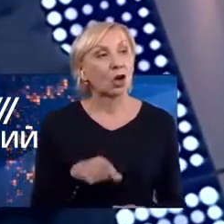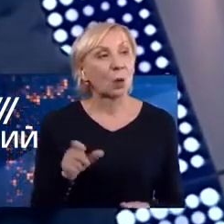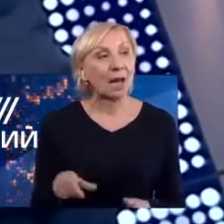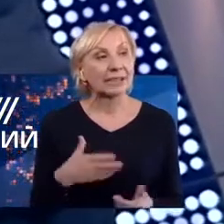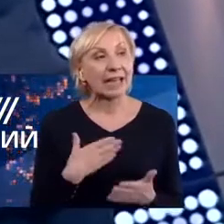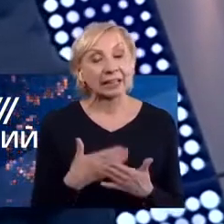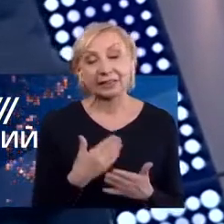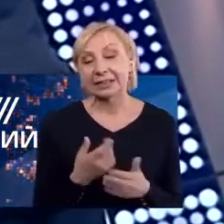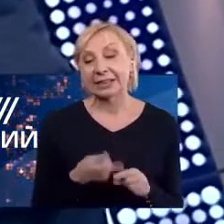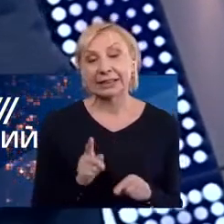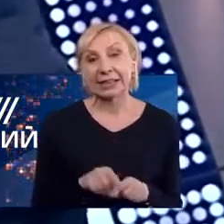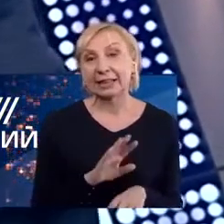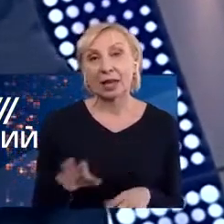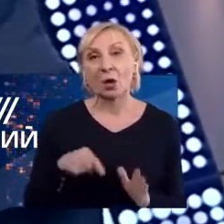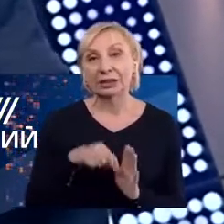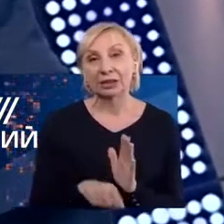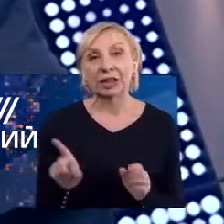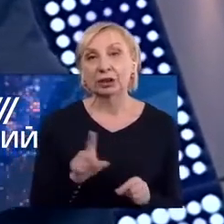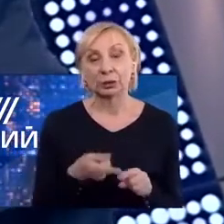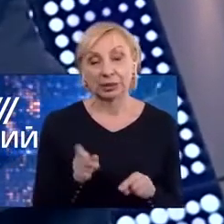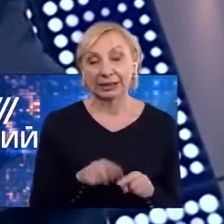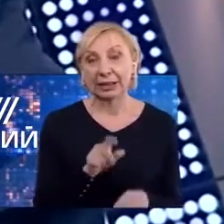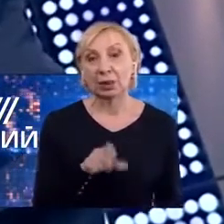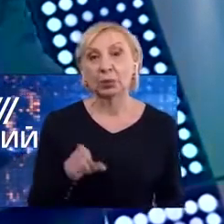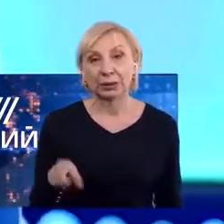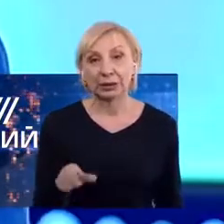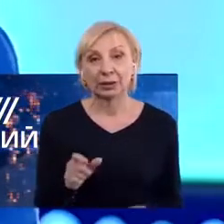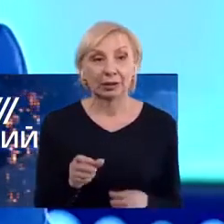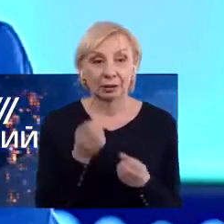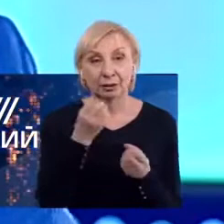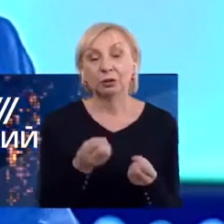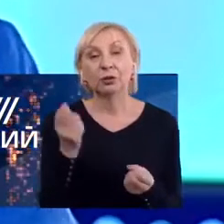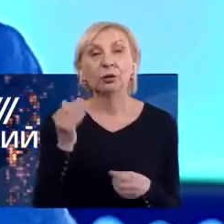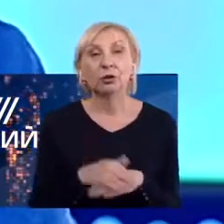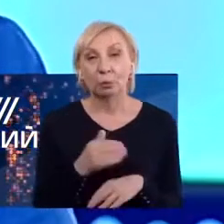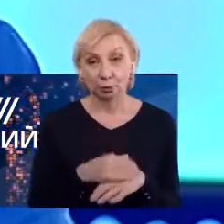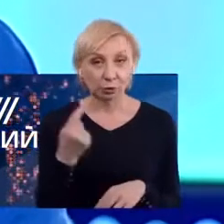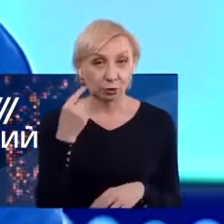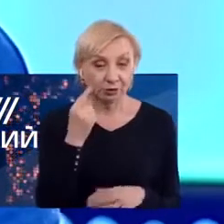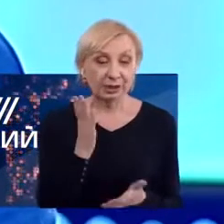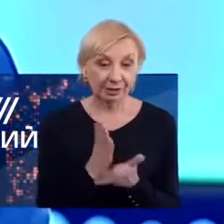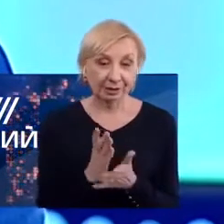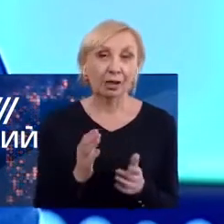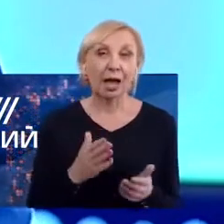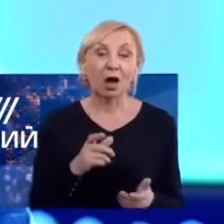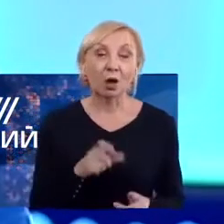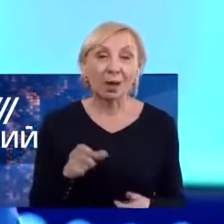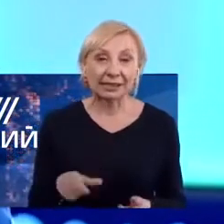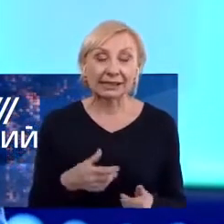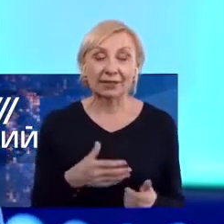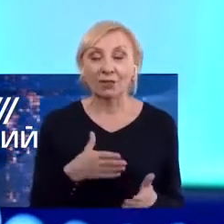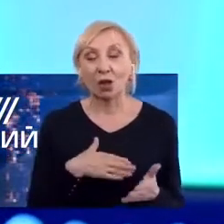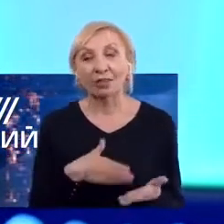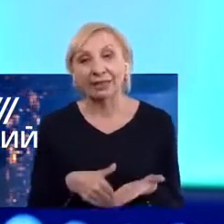не означає, що ці люди є так само добросовісними. Тому що є багато справді громадських активістів,